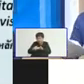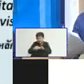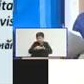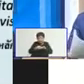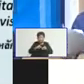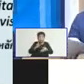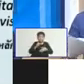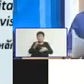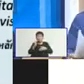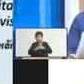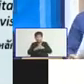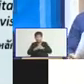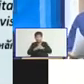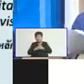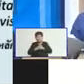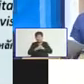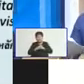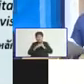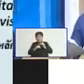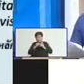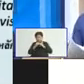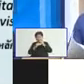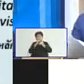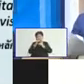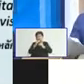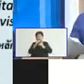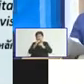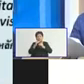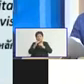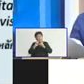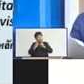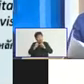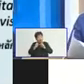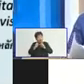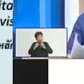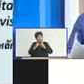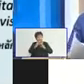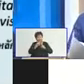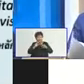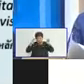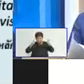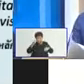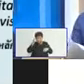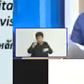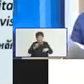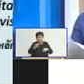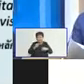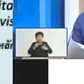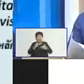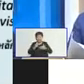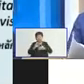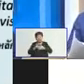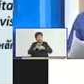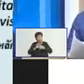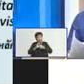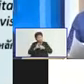คิดหรือว่าการจัดการผู้ลี้ภัยเนี่ยไปผูกโยงกับประเด็นเรื่องของไทยคุกคามของคอมมิวนิสต์เนื่องจากว่าผู้ลี้ภัยที่เดินทางเข้ามา